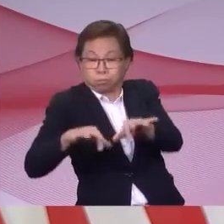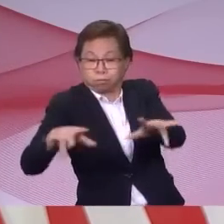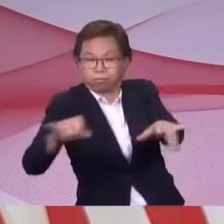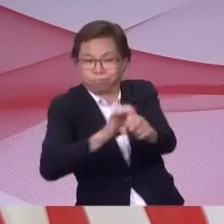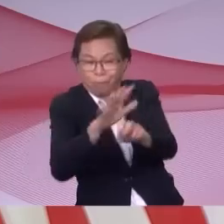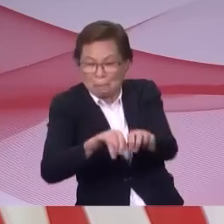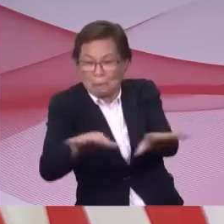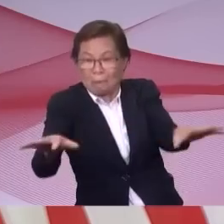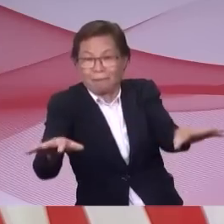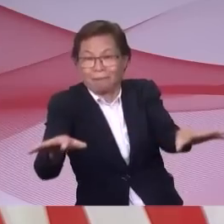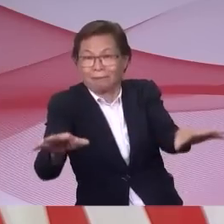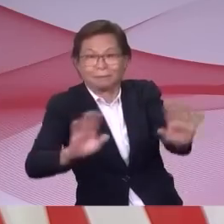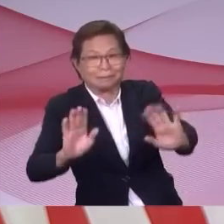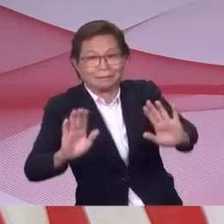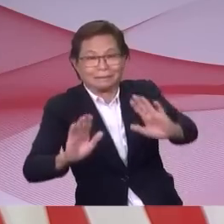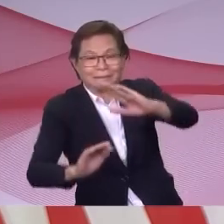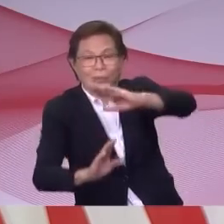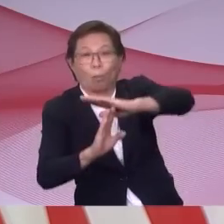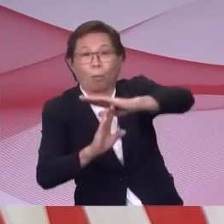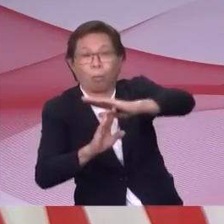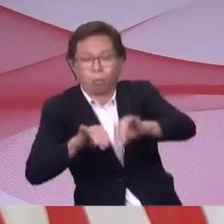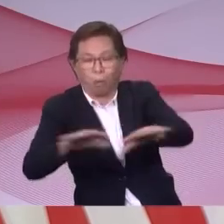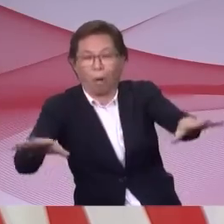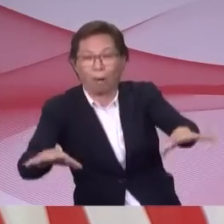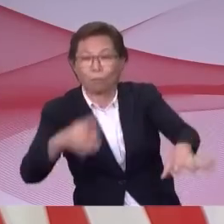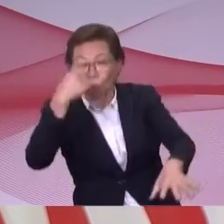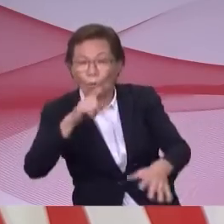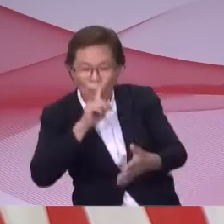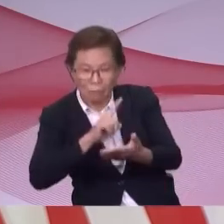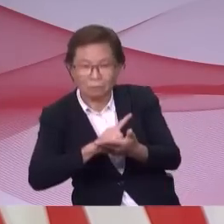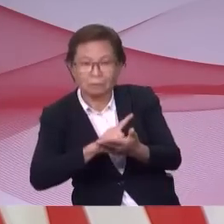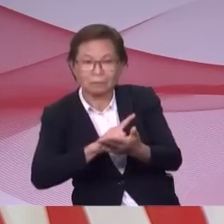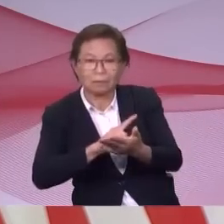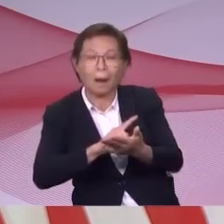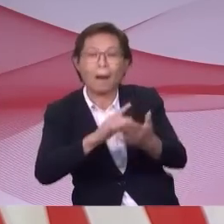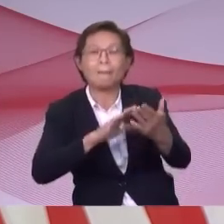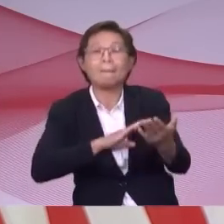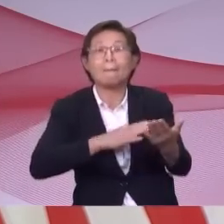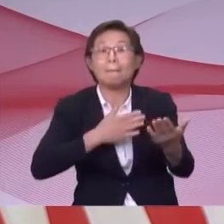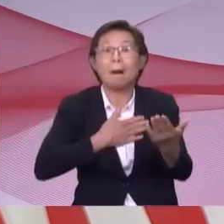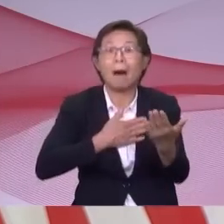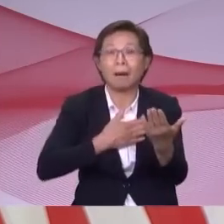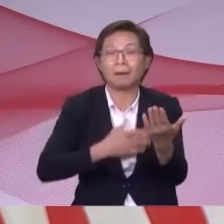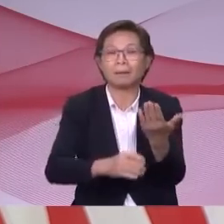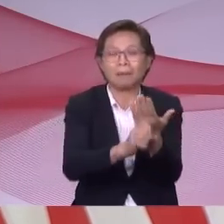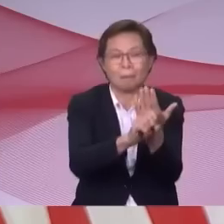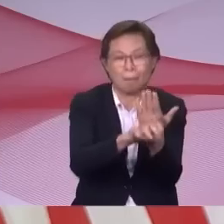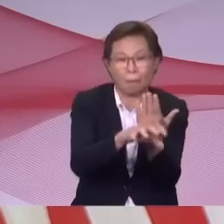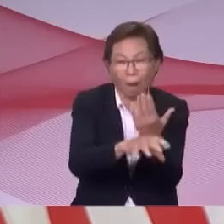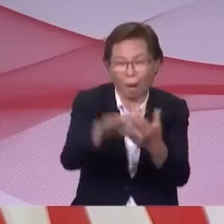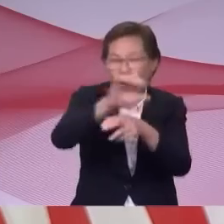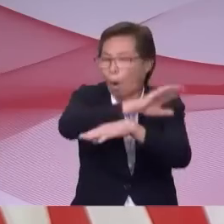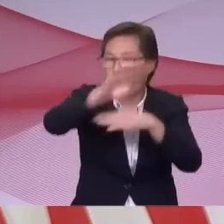merebak dengan mewajibkan semakan status My Sejahtera ke atas semua pekerja dan